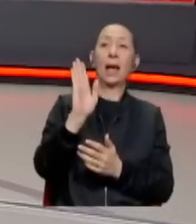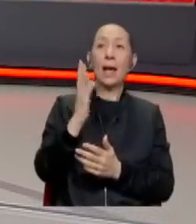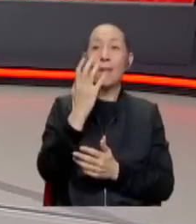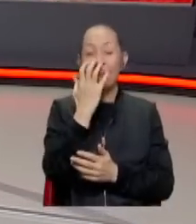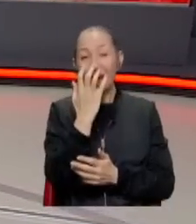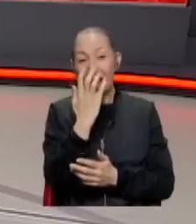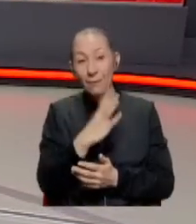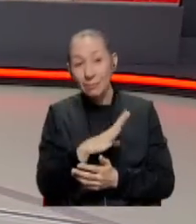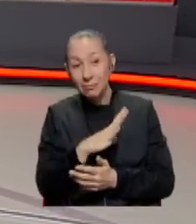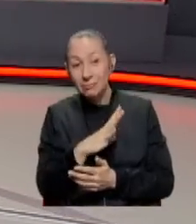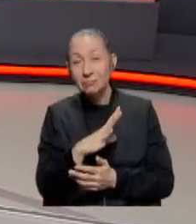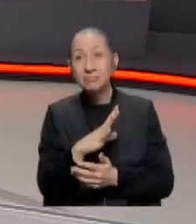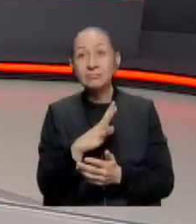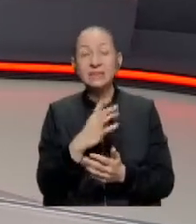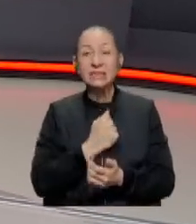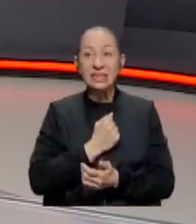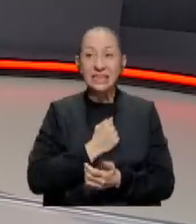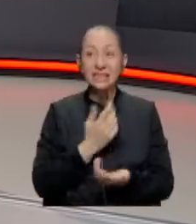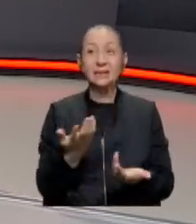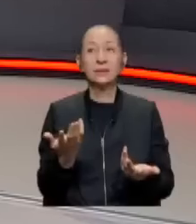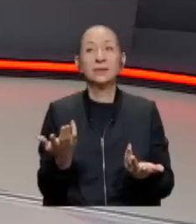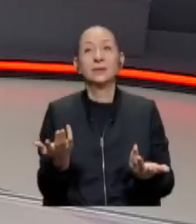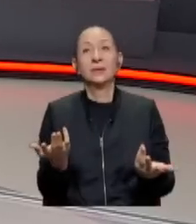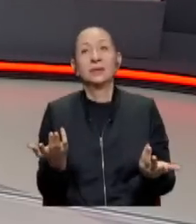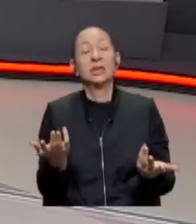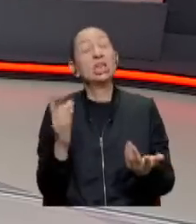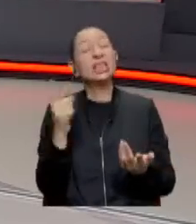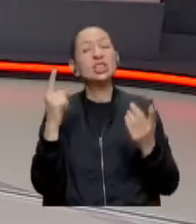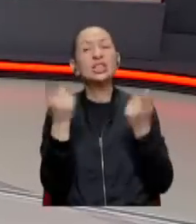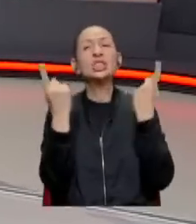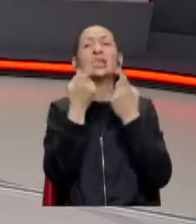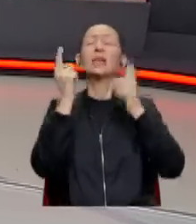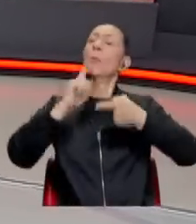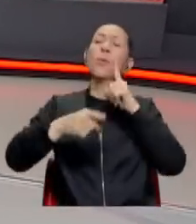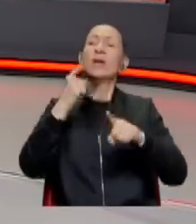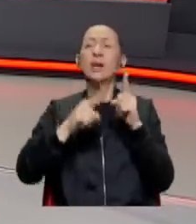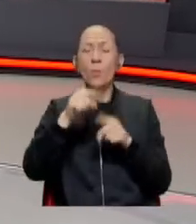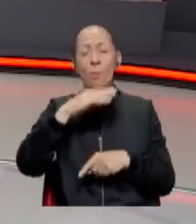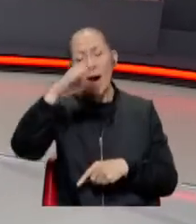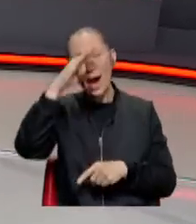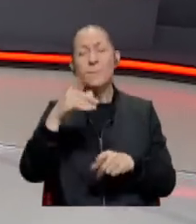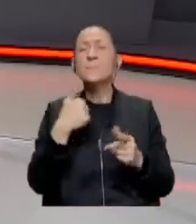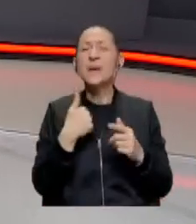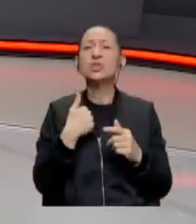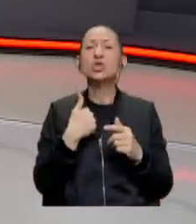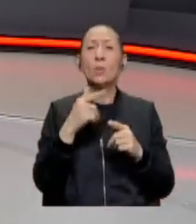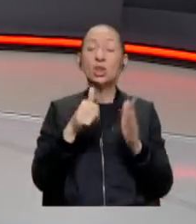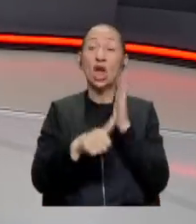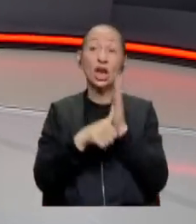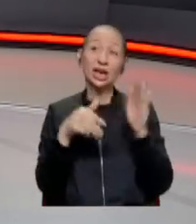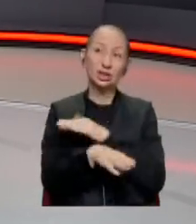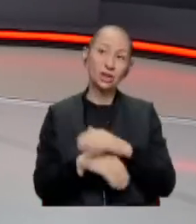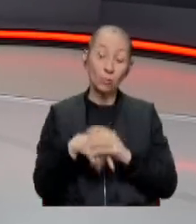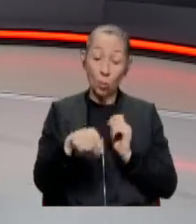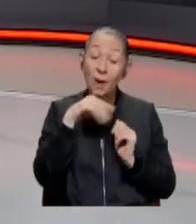beklentiler sıkıntılar ilginç ilginç siyaset ve bu bayram Bence tarihe geçecek